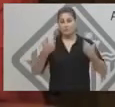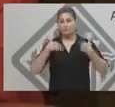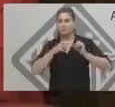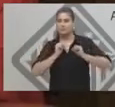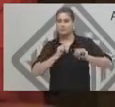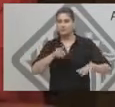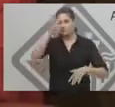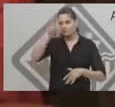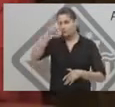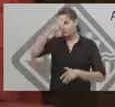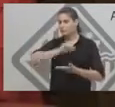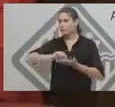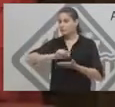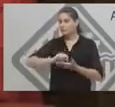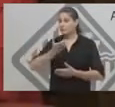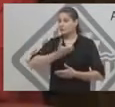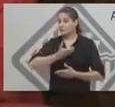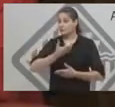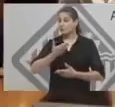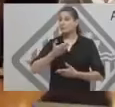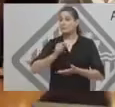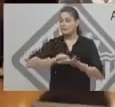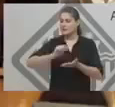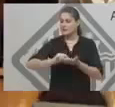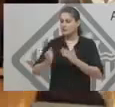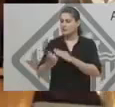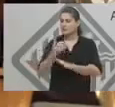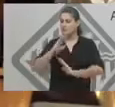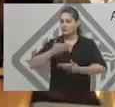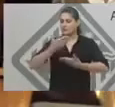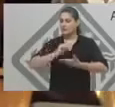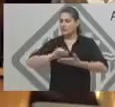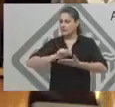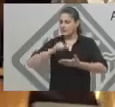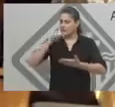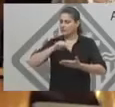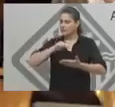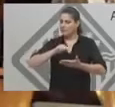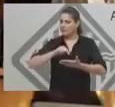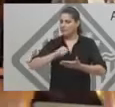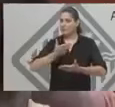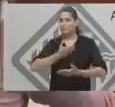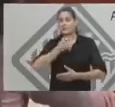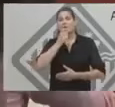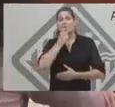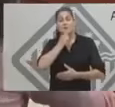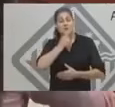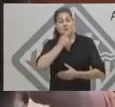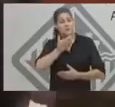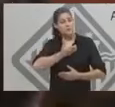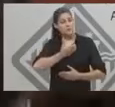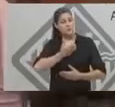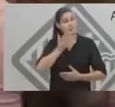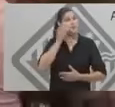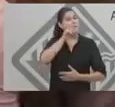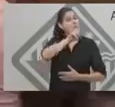senyor secretari. El batlle va presentar el següent escrit. Pel present escrit, José Ila Vargas, batlle de Palma des del